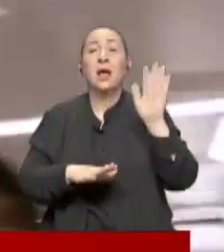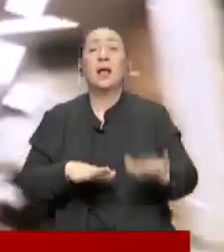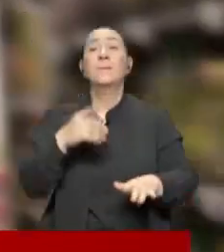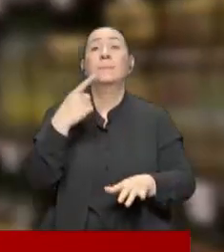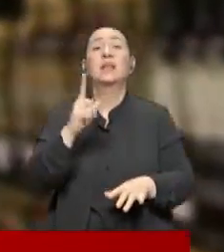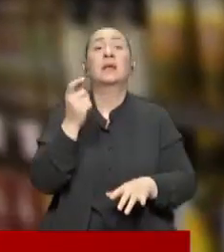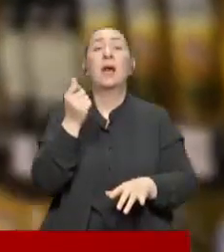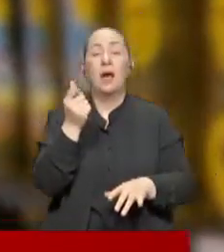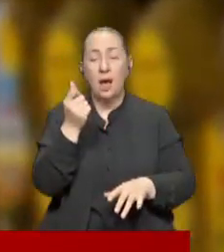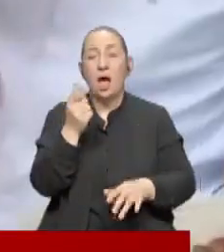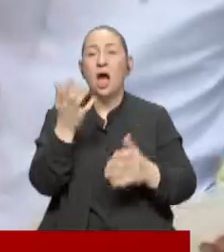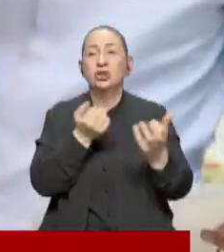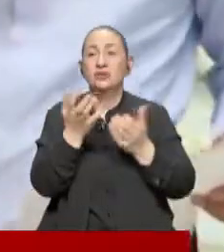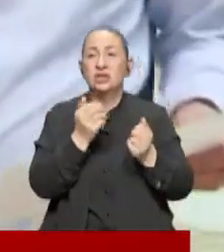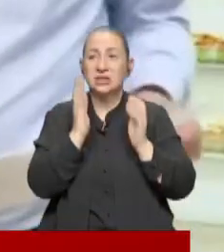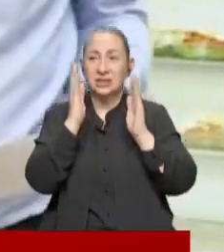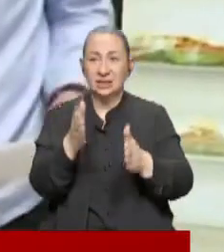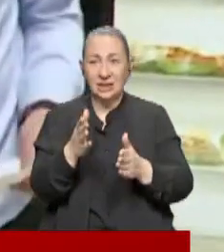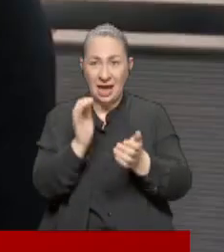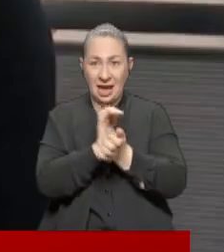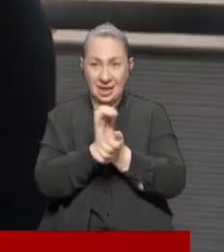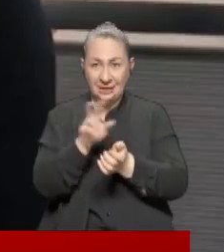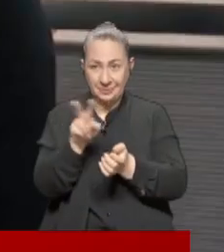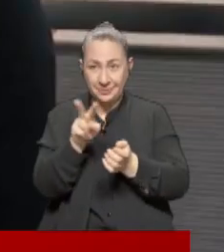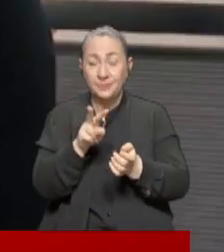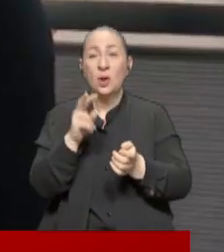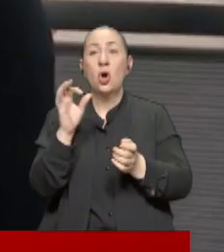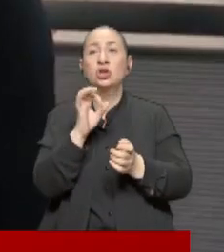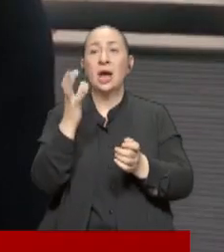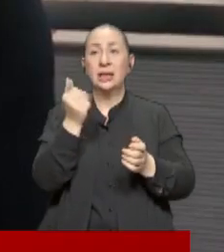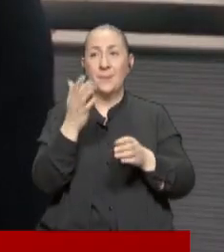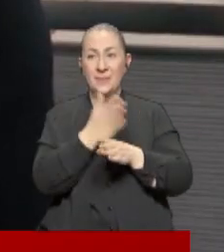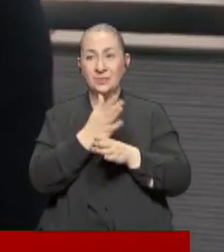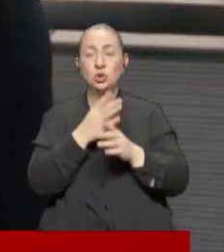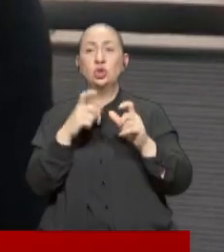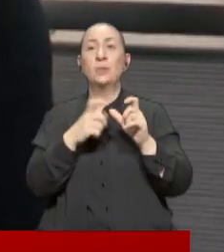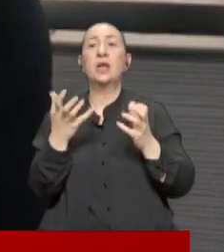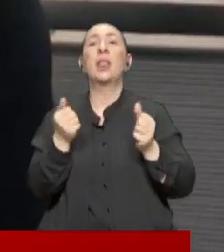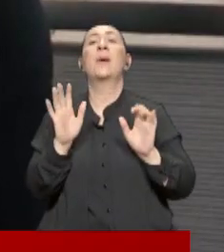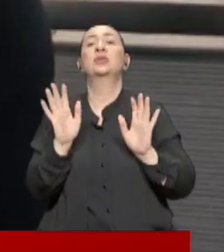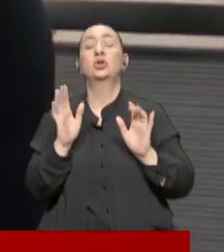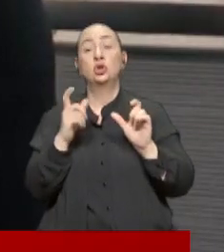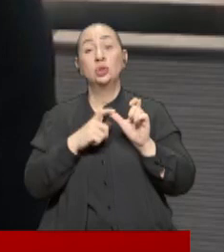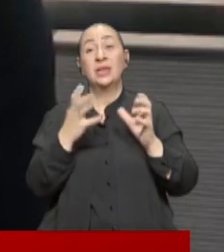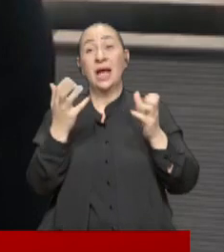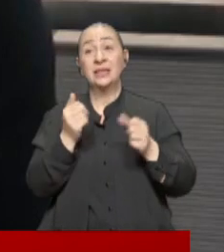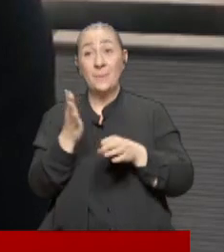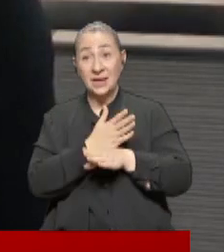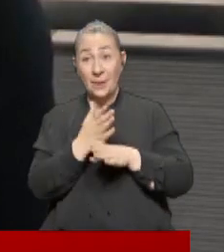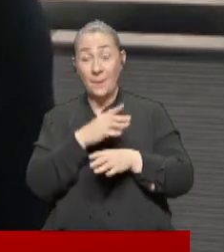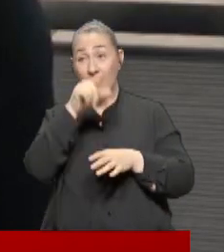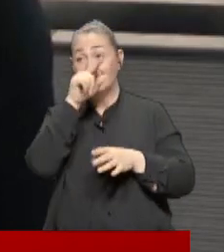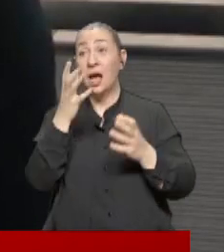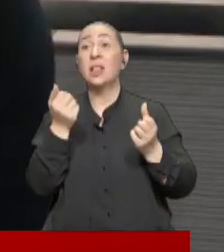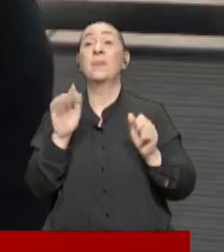1096 lirayla da alışverişe çıktı Dikbayır ailesi. Ocak'ta aldığımız ürünleri Şubat'ta alamamıştık. Şubat'ta aldığımız ürünleri de